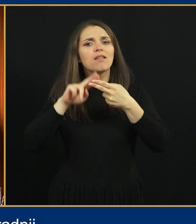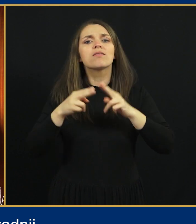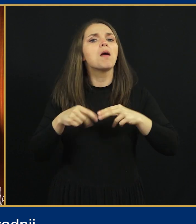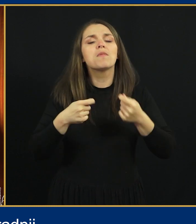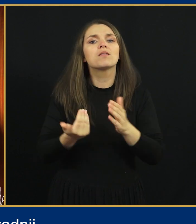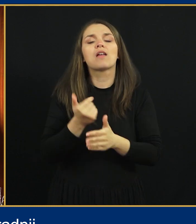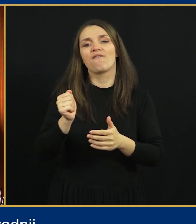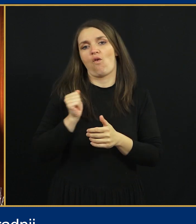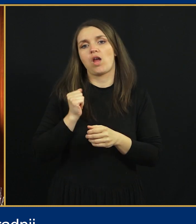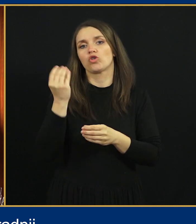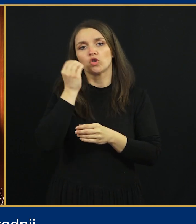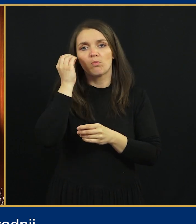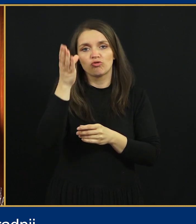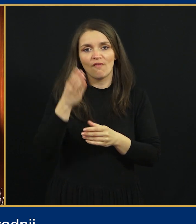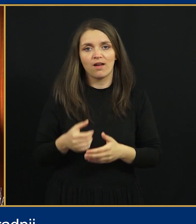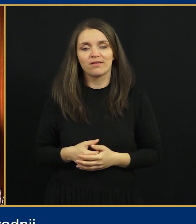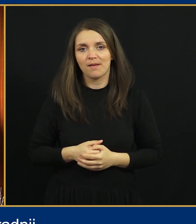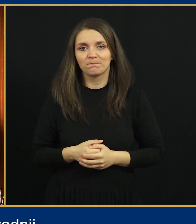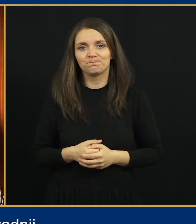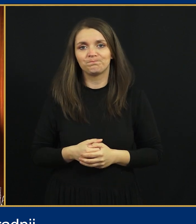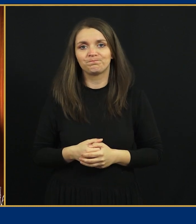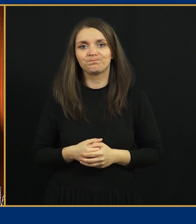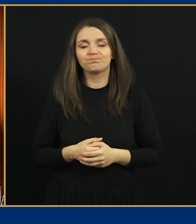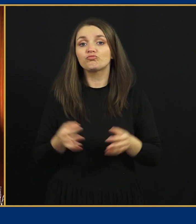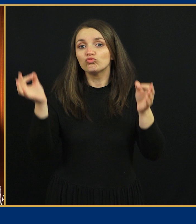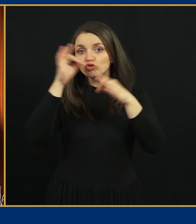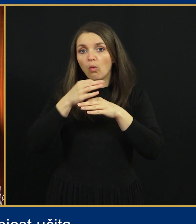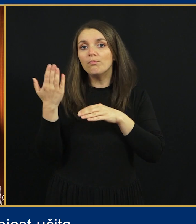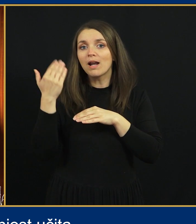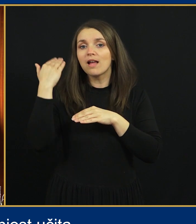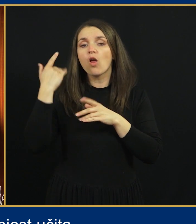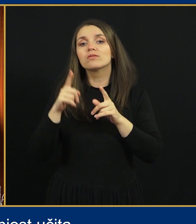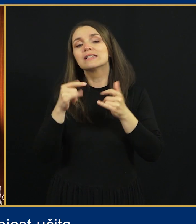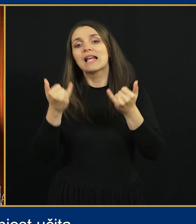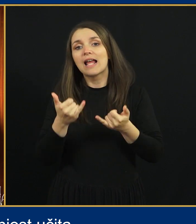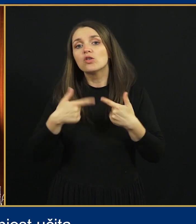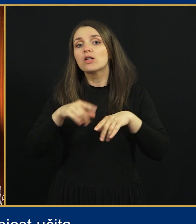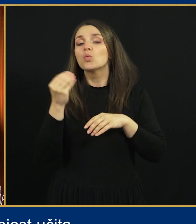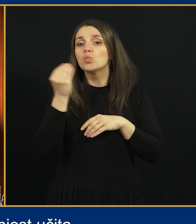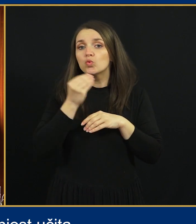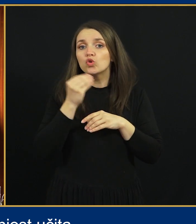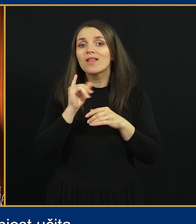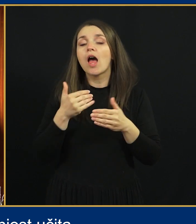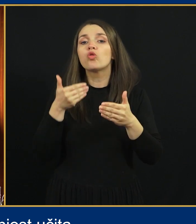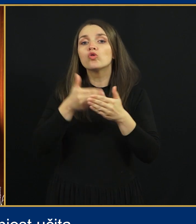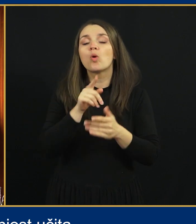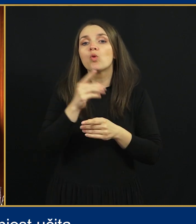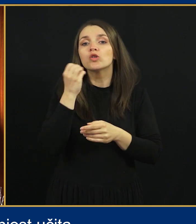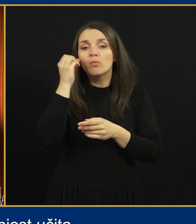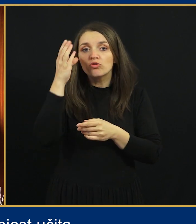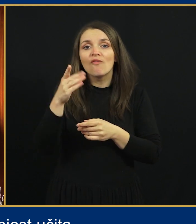izgradnji namenjena vojaškemu izobraževanju. Žal pa nas preteklost in sedanjost učita, da dostop